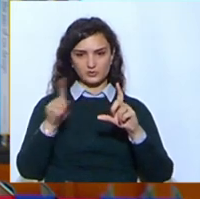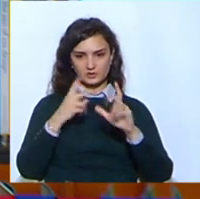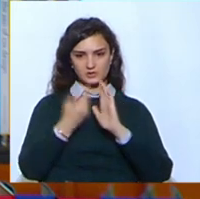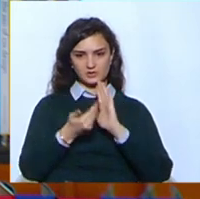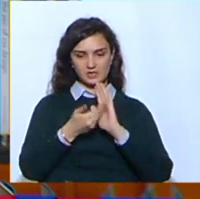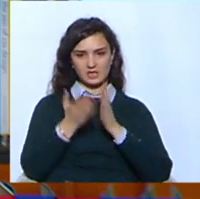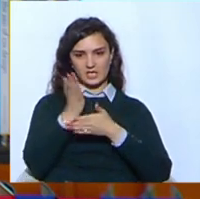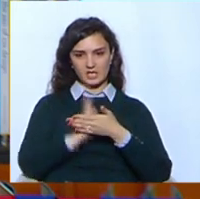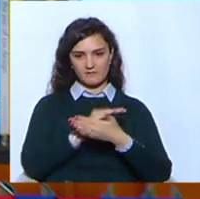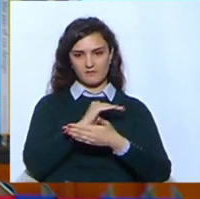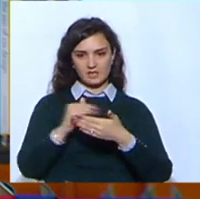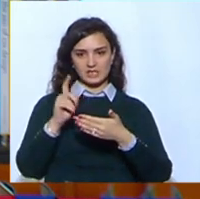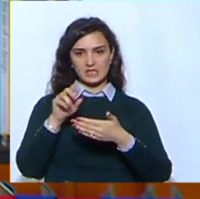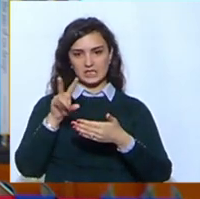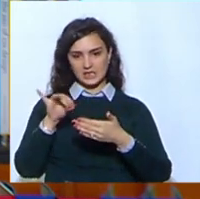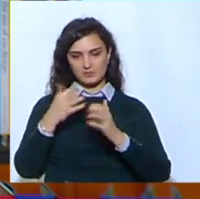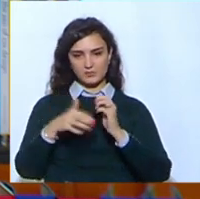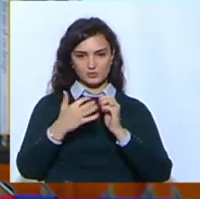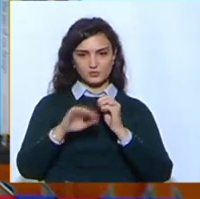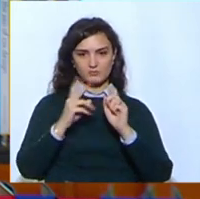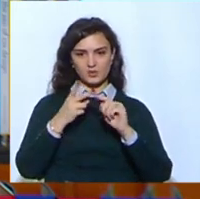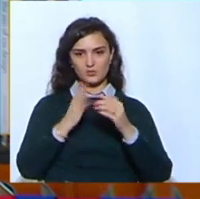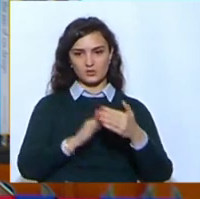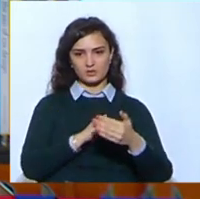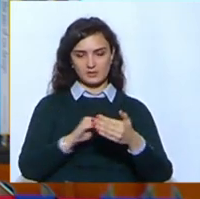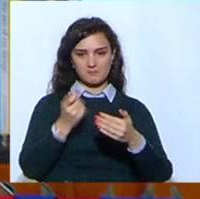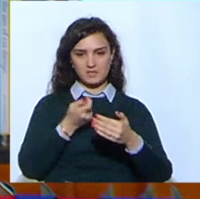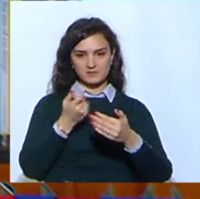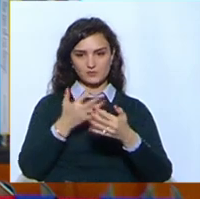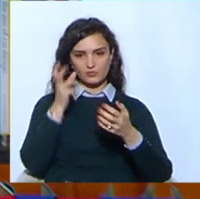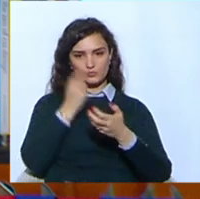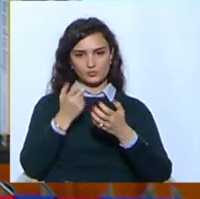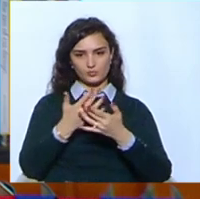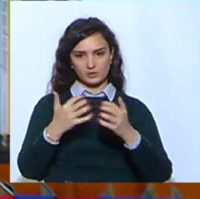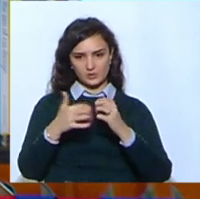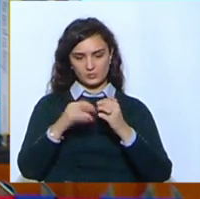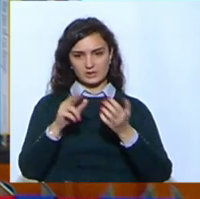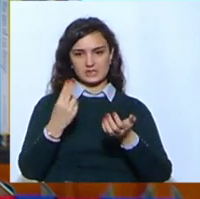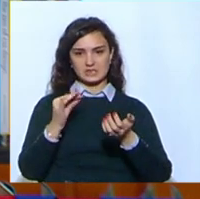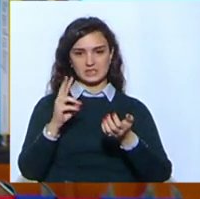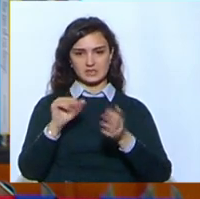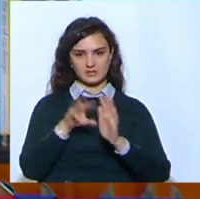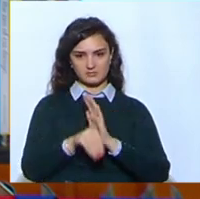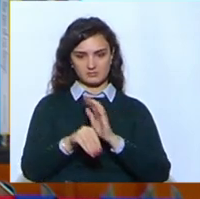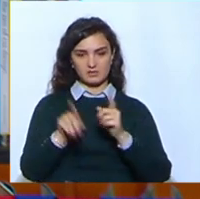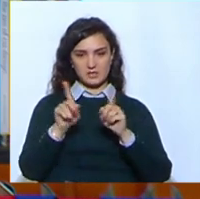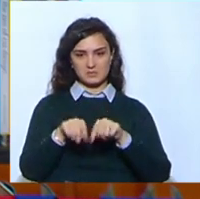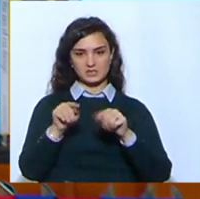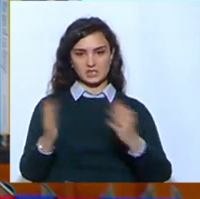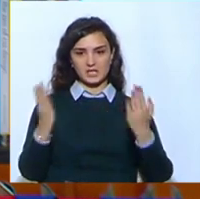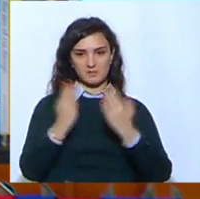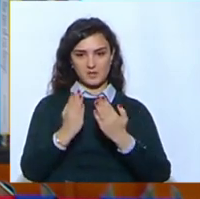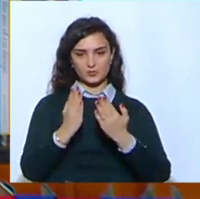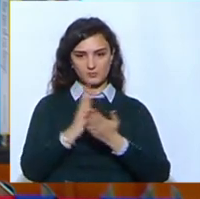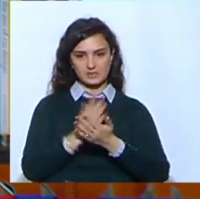წარმოადგენილი ნახევარი არის ხილი და ბოსტნეული მეორე ნახევარი ეს არის მარცვლეული ბურღულეული და ცილოვანი კომპონენტი ამასთან თანაფარდობა